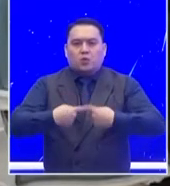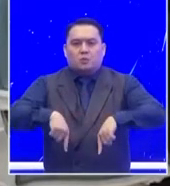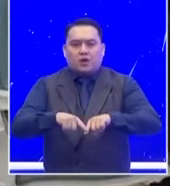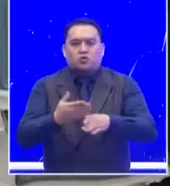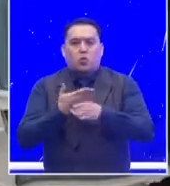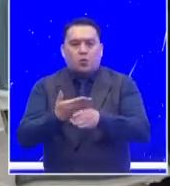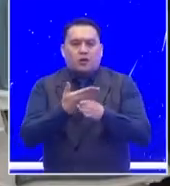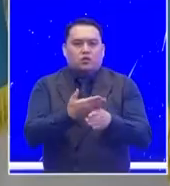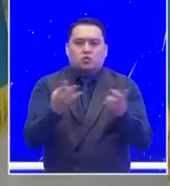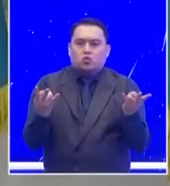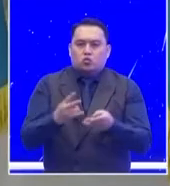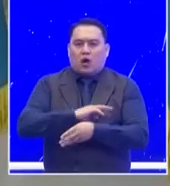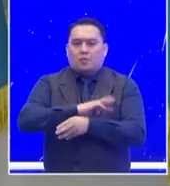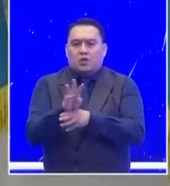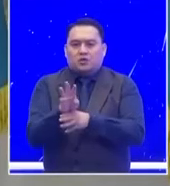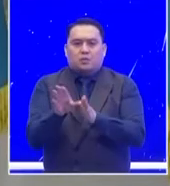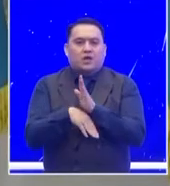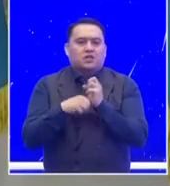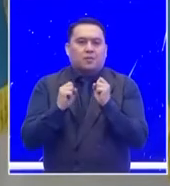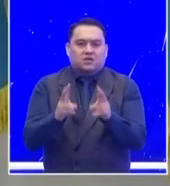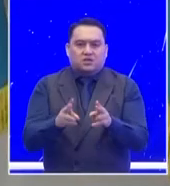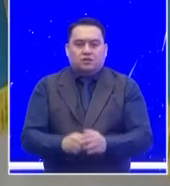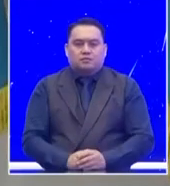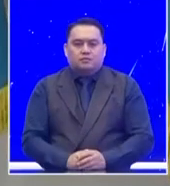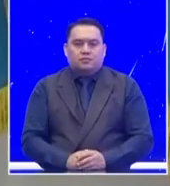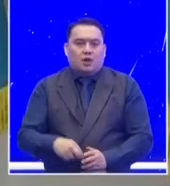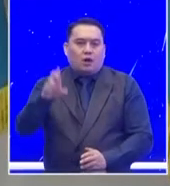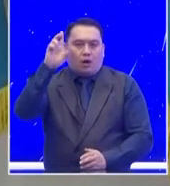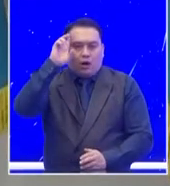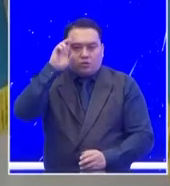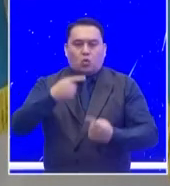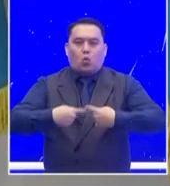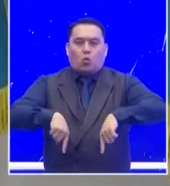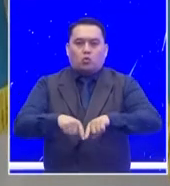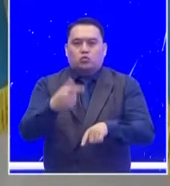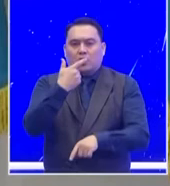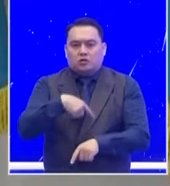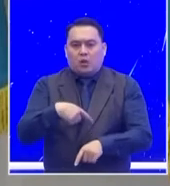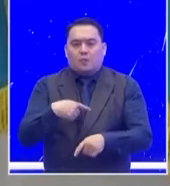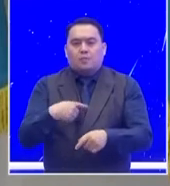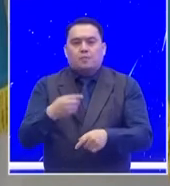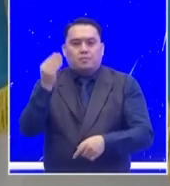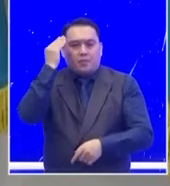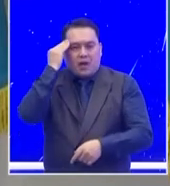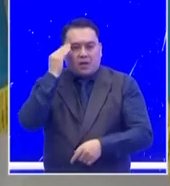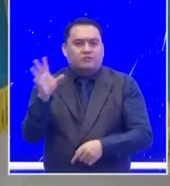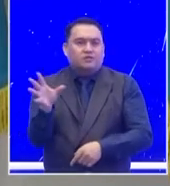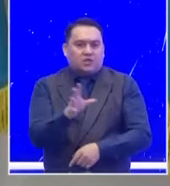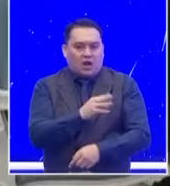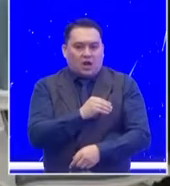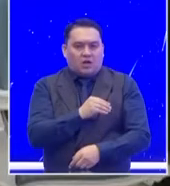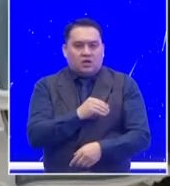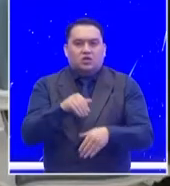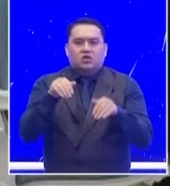правопорядка и в обеспечении общественной безопасности. Государственные органы со своей стороны примут все необходимые меры